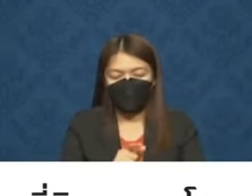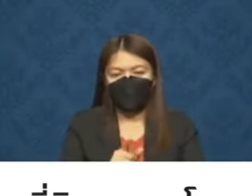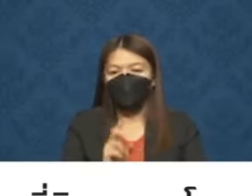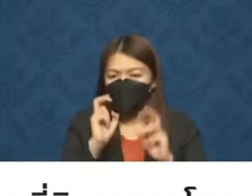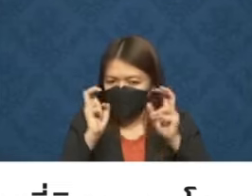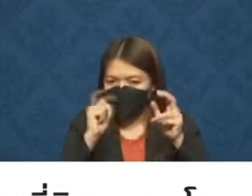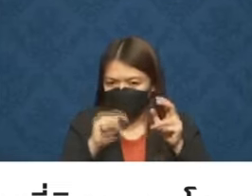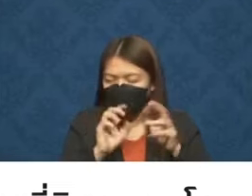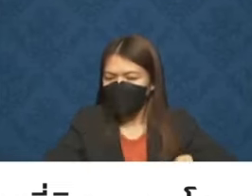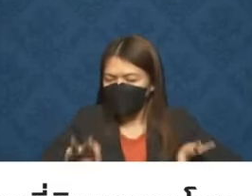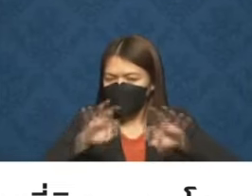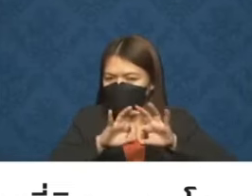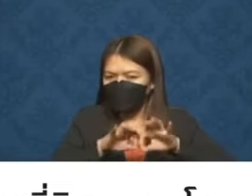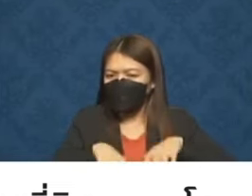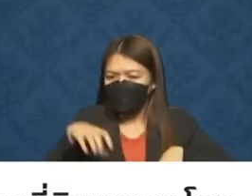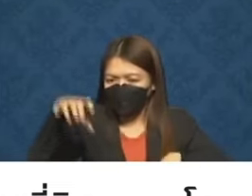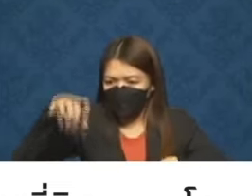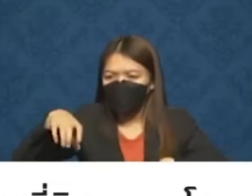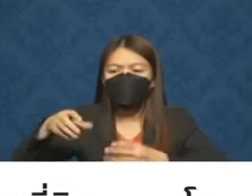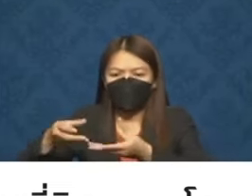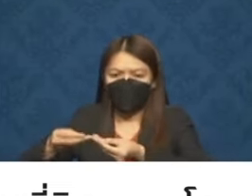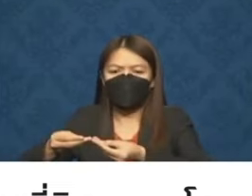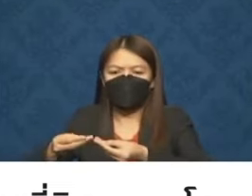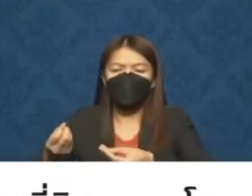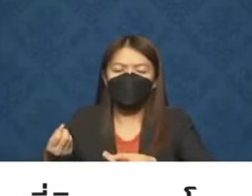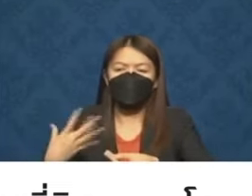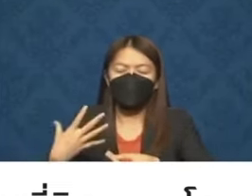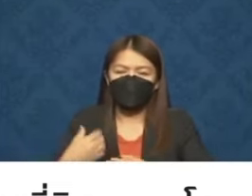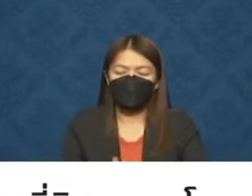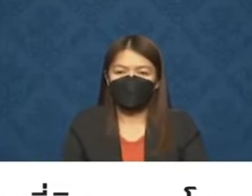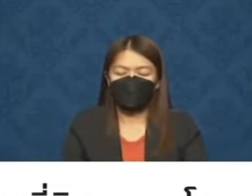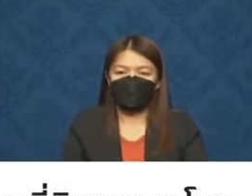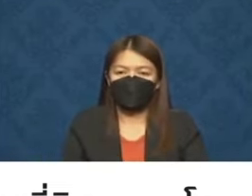ญที่คิดว่ากรมที่ดินยังยืนยันว่า